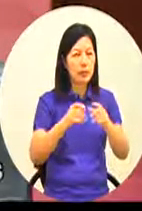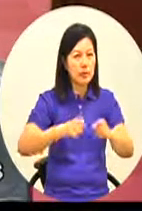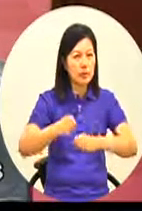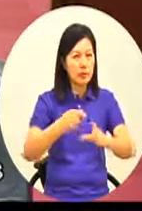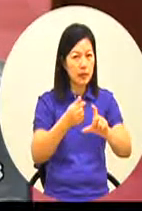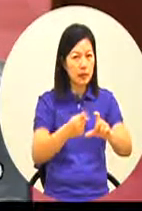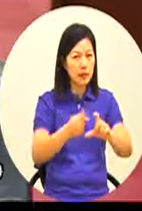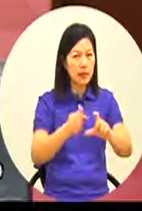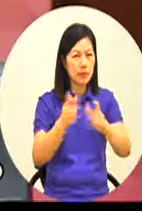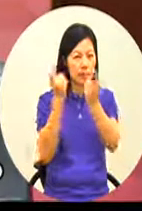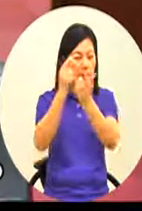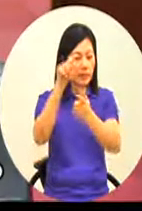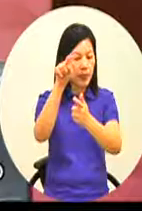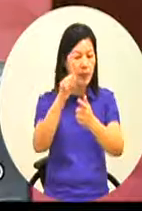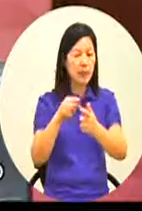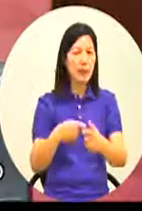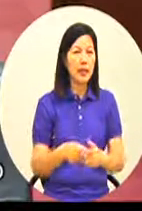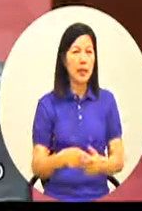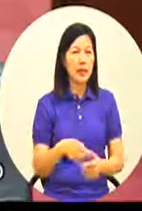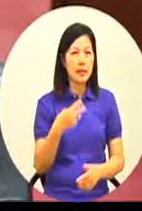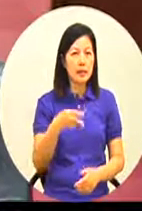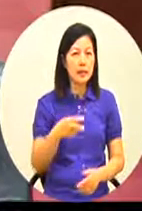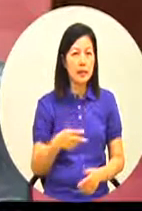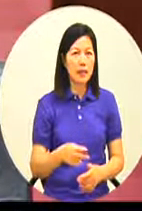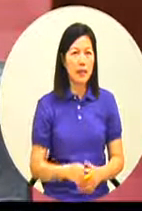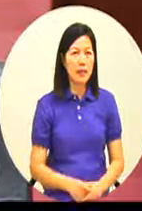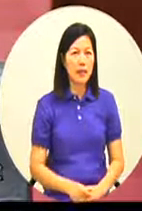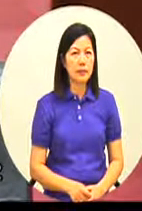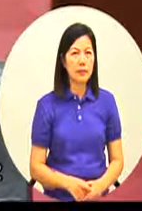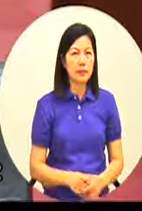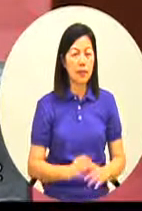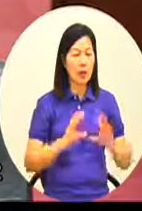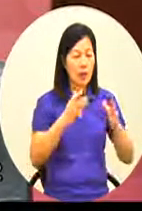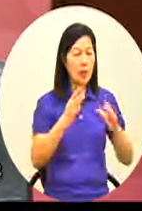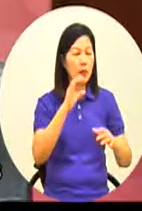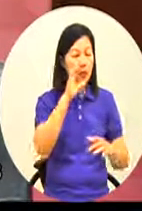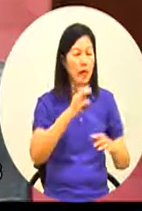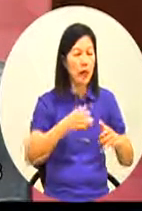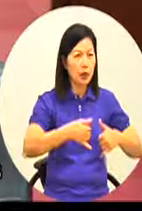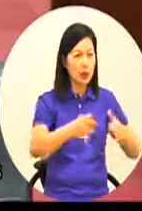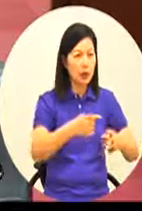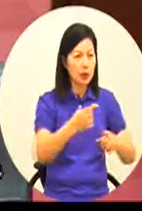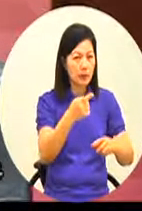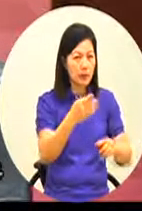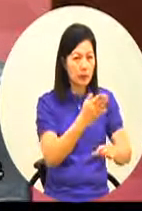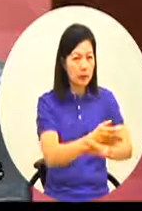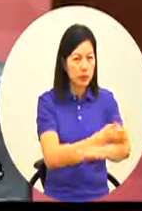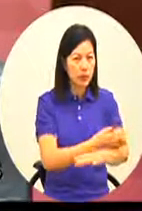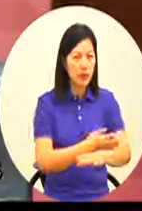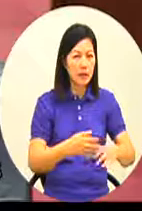以北啊长乐街嘛啊，南国泰路一段嘛，东凤山西嘛 哦，西河新